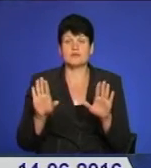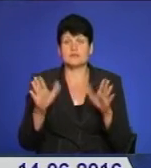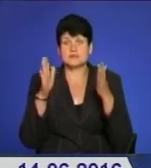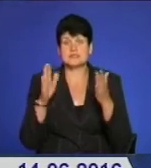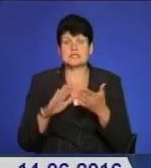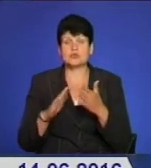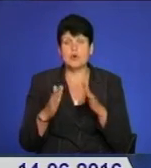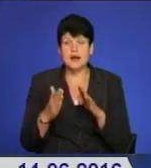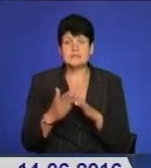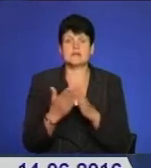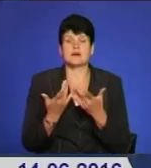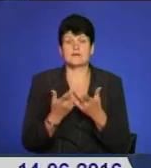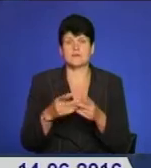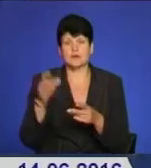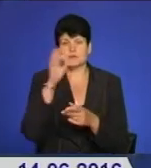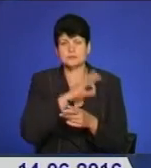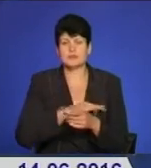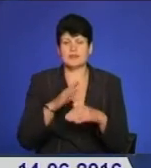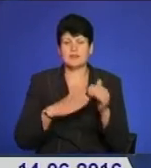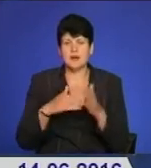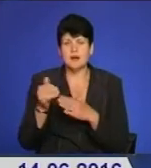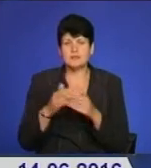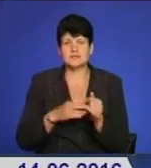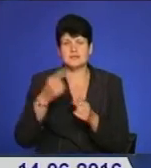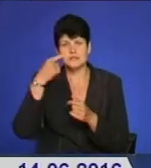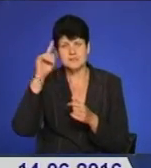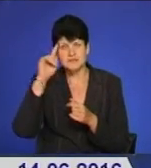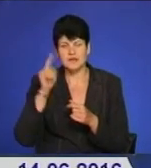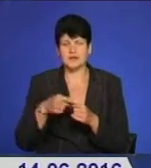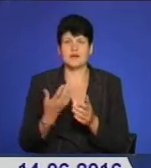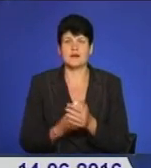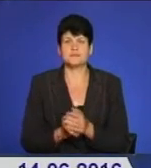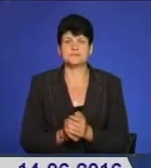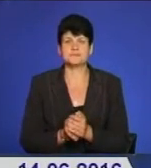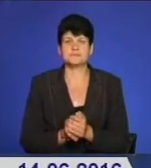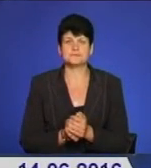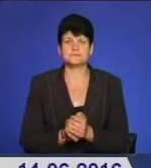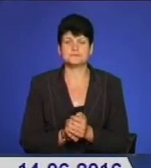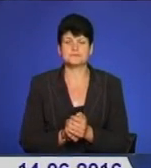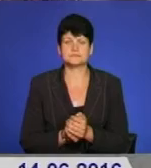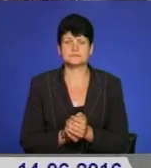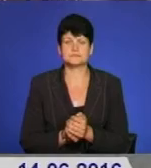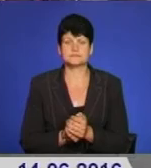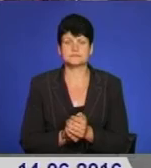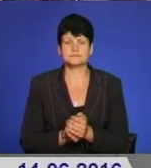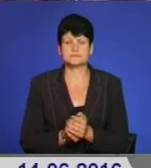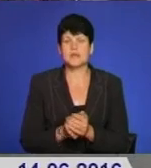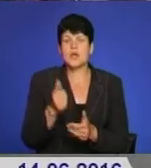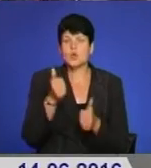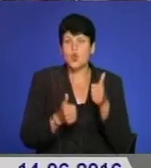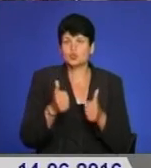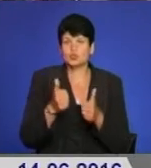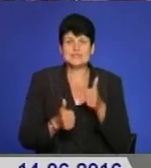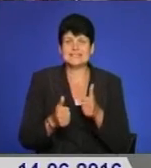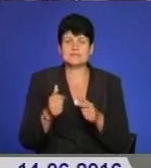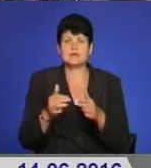ситуаціях, засвоювали на практиці набуті теоретичні знання. Подробиці у сюжеті Любові Гадомської. Конкурсні